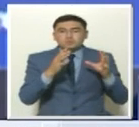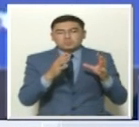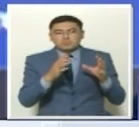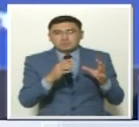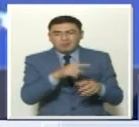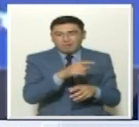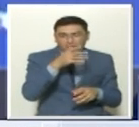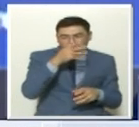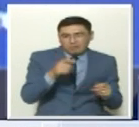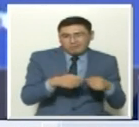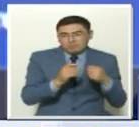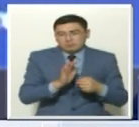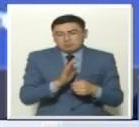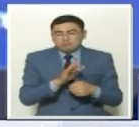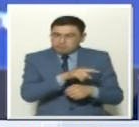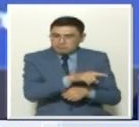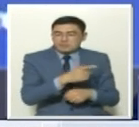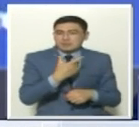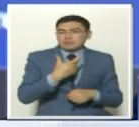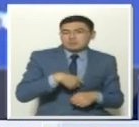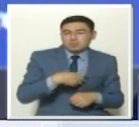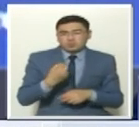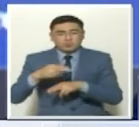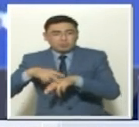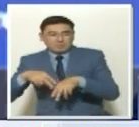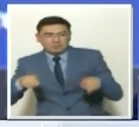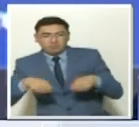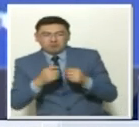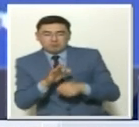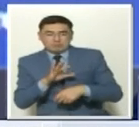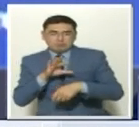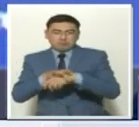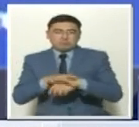возможных правонарушений как со стороны осужденных, так и администрации учреждения.